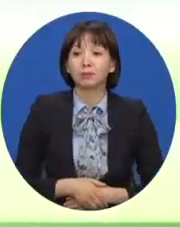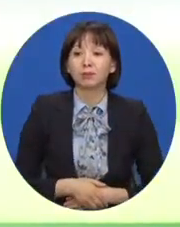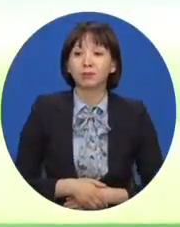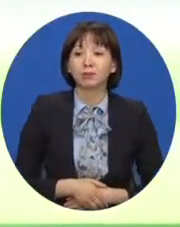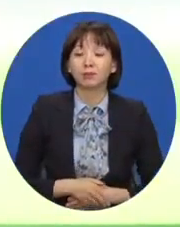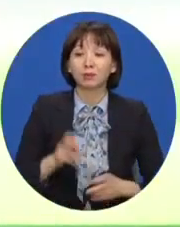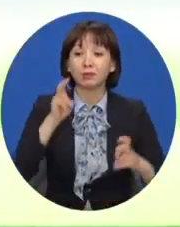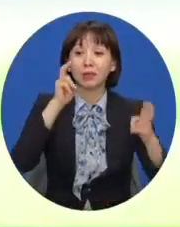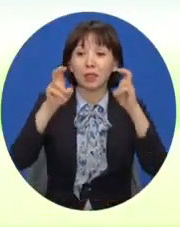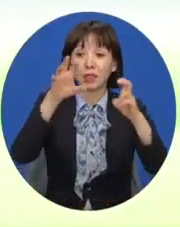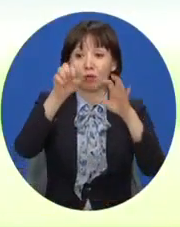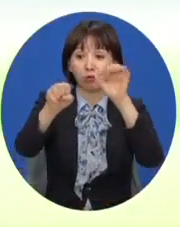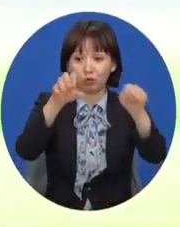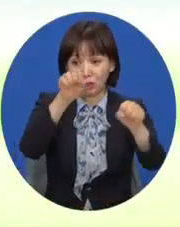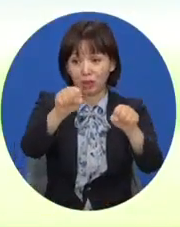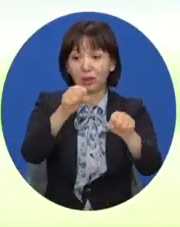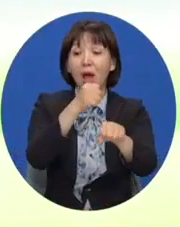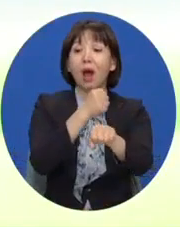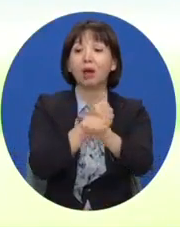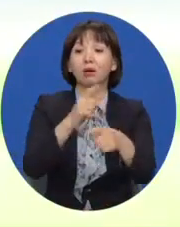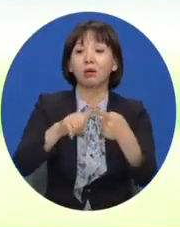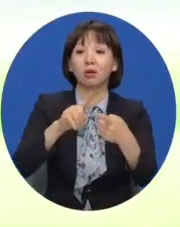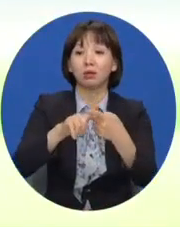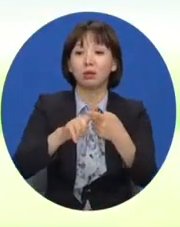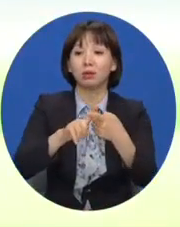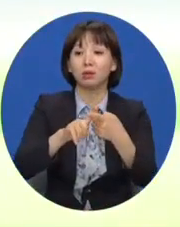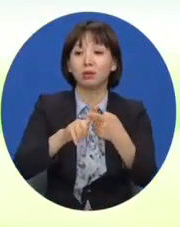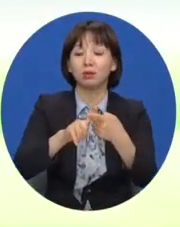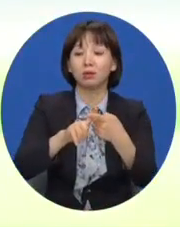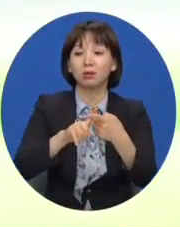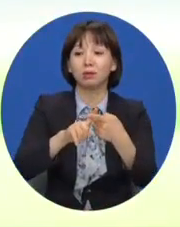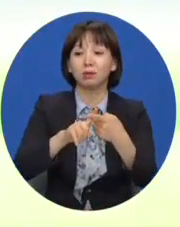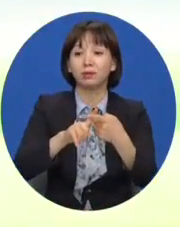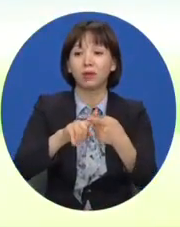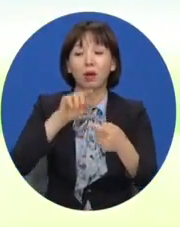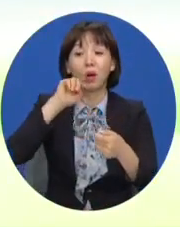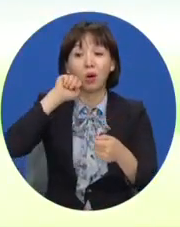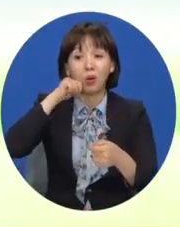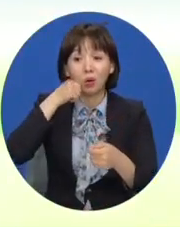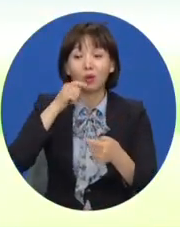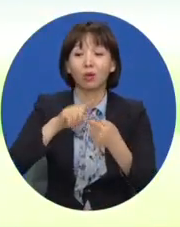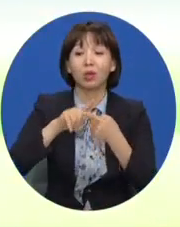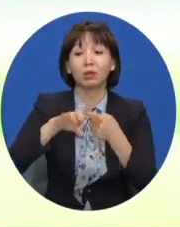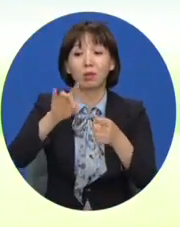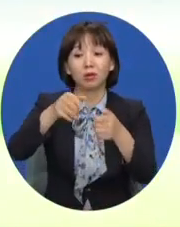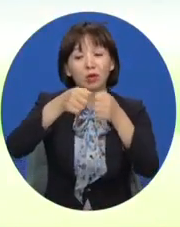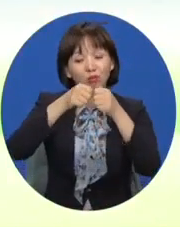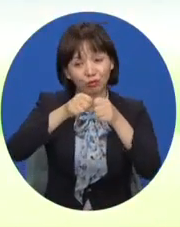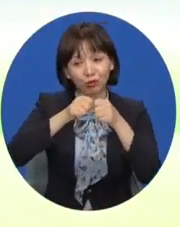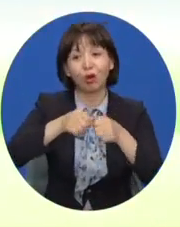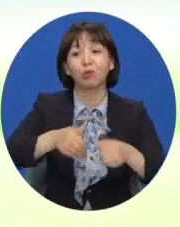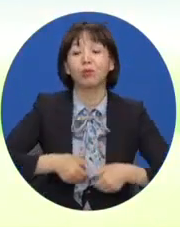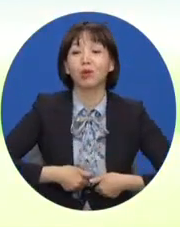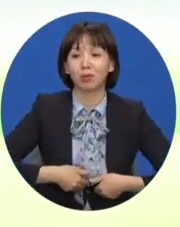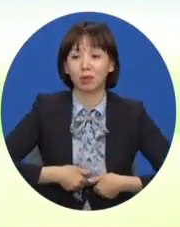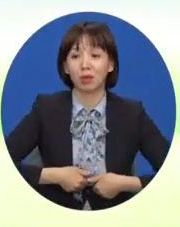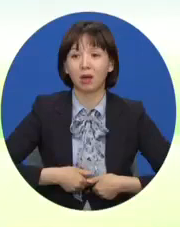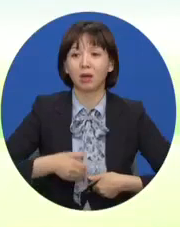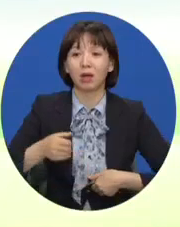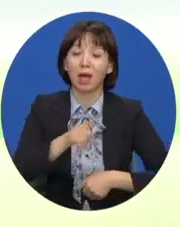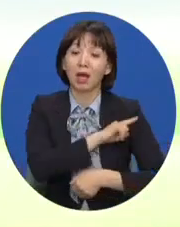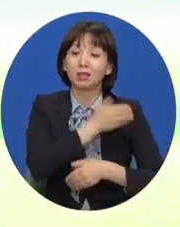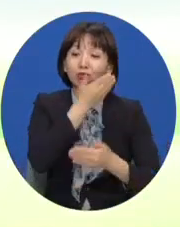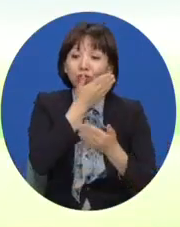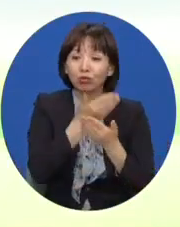기업 유치는 우선 어려운 그 애로사항을 먼저 분석을 해야 됩니다. 그리고 이제 가장 중요한